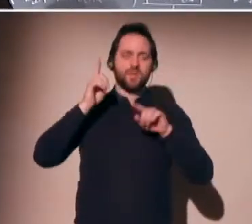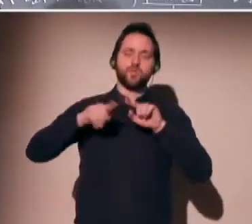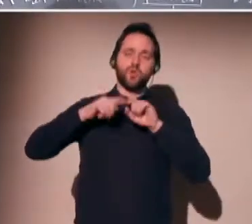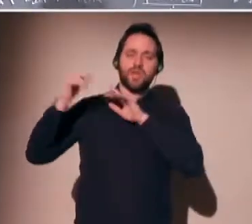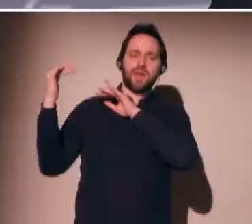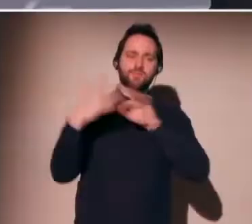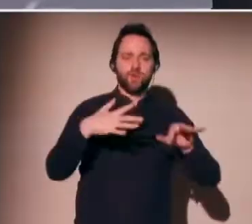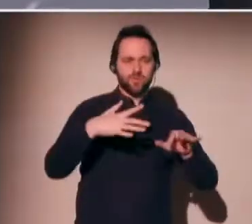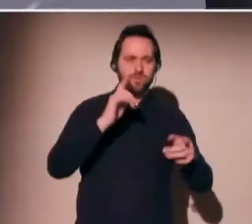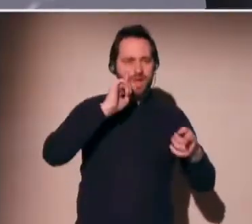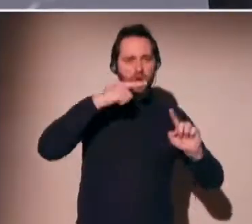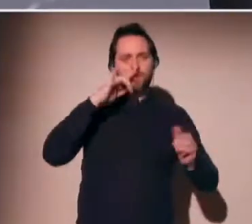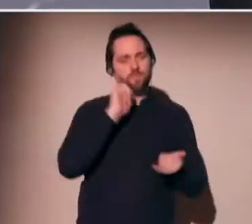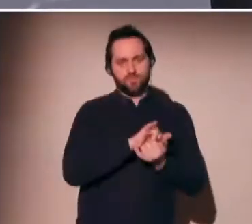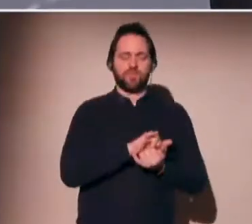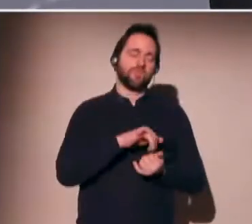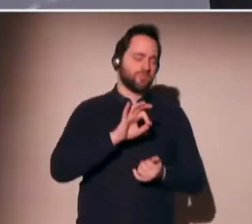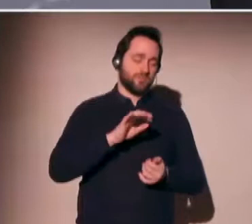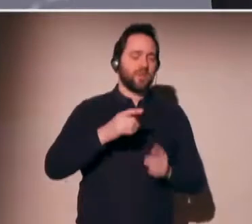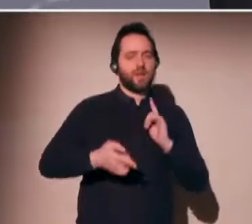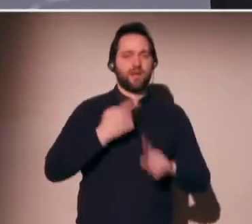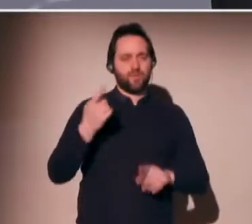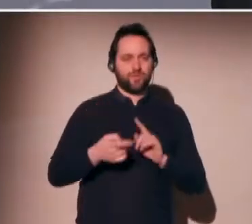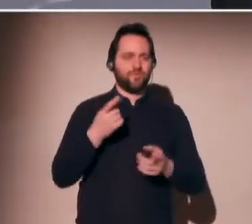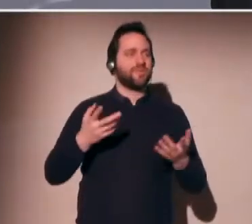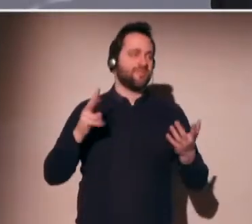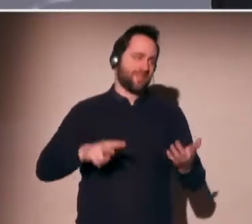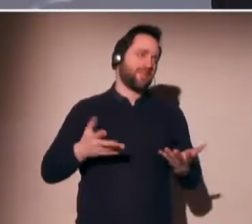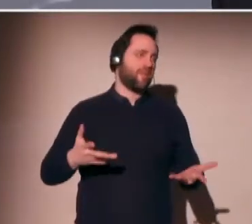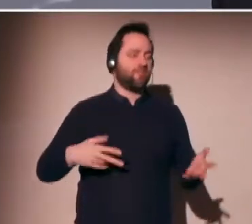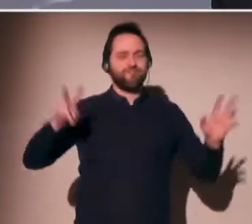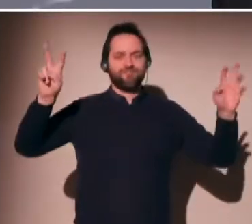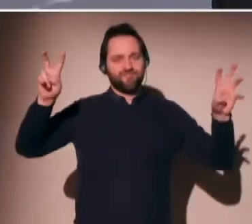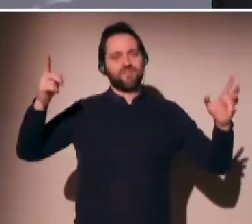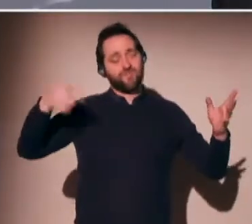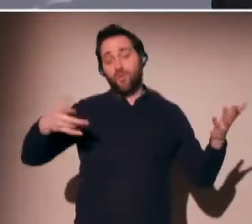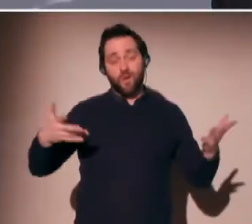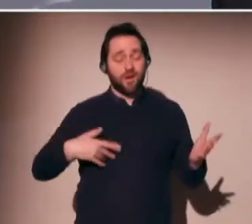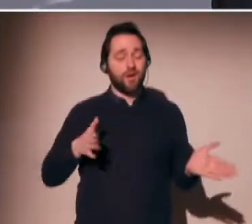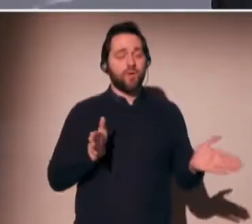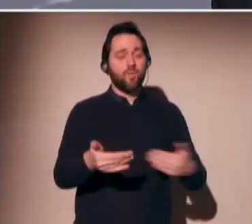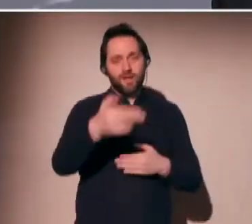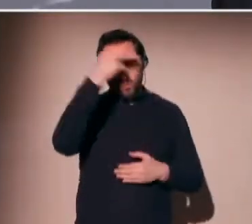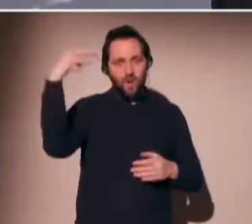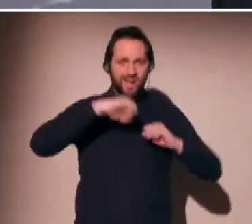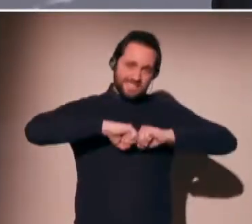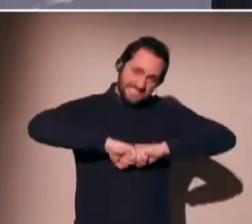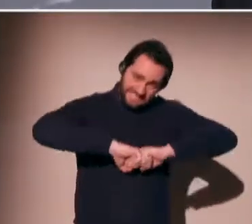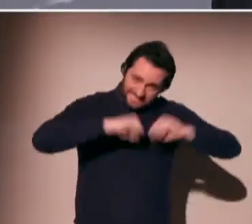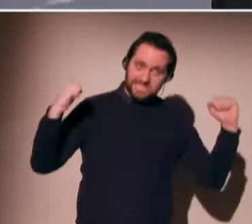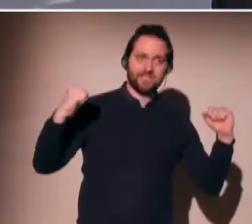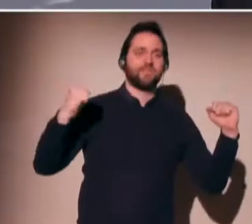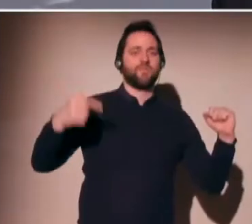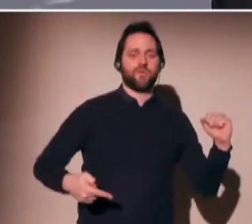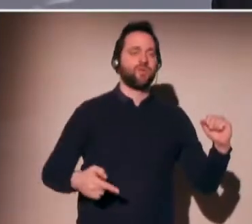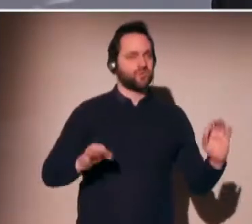voit maintenant, c'est la nécessité de ce qu'on appelle ouvrir la boîte noire, ce qui était d'ailleurs mentionné dans le rapport de Cédric. Et derrière cette idée d'ouvrir